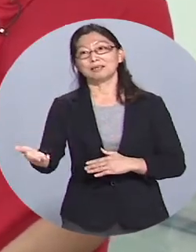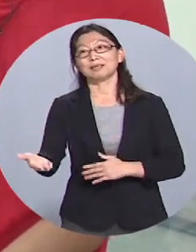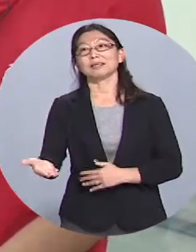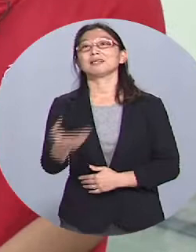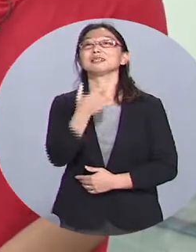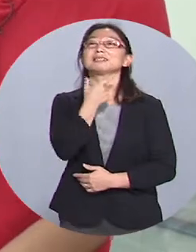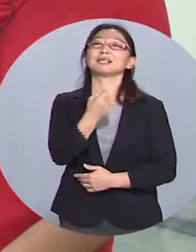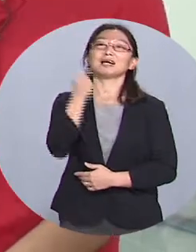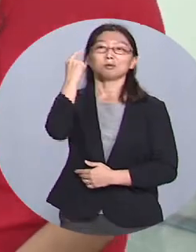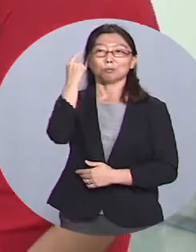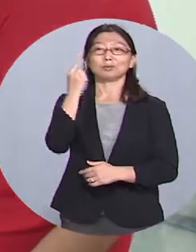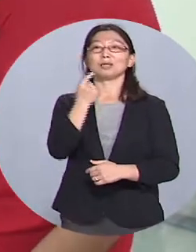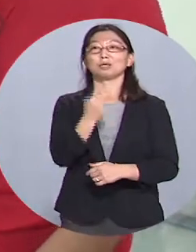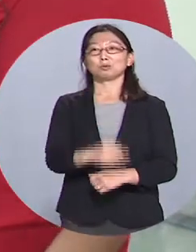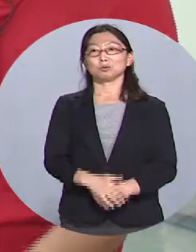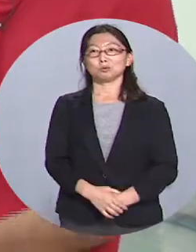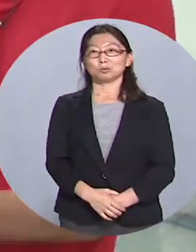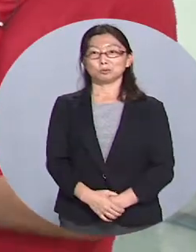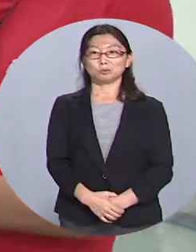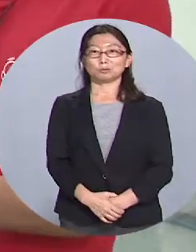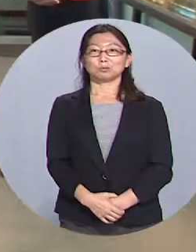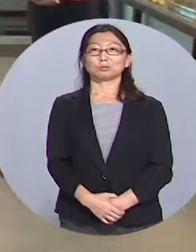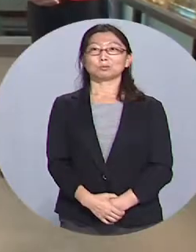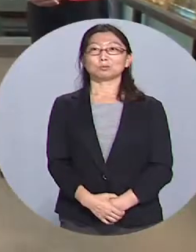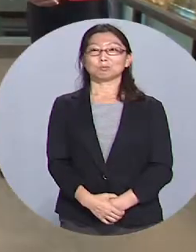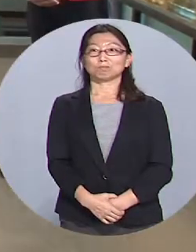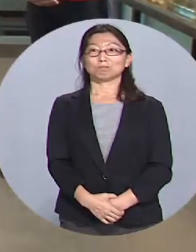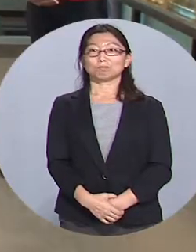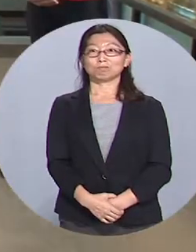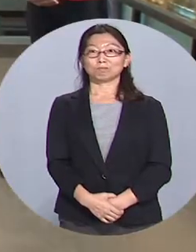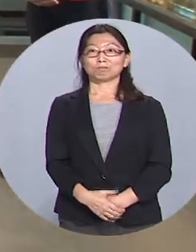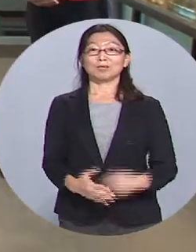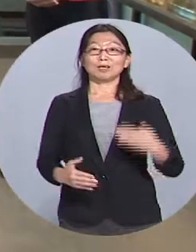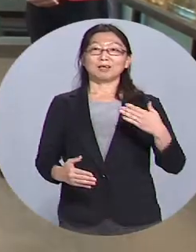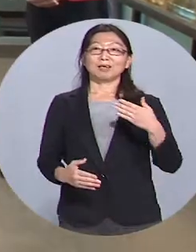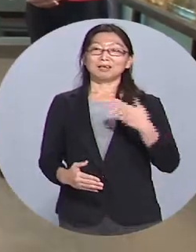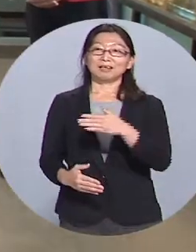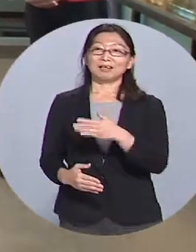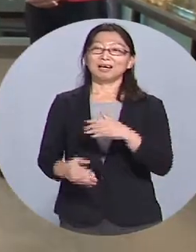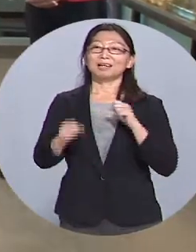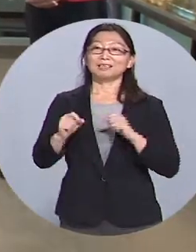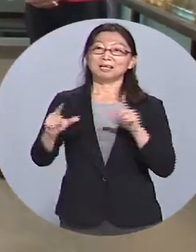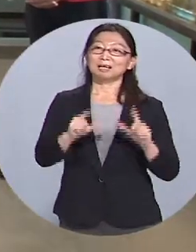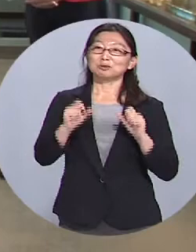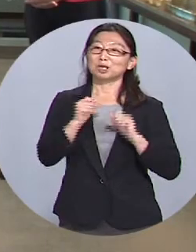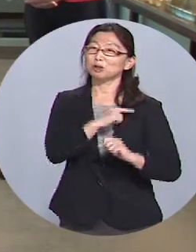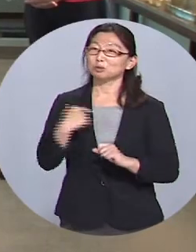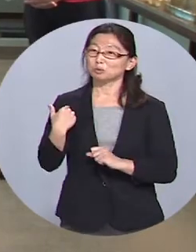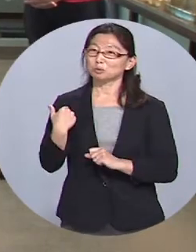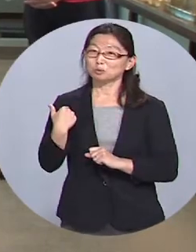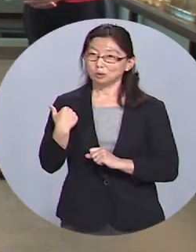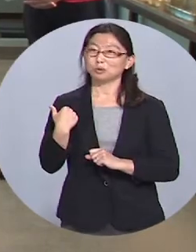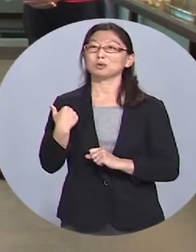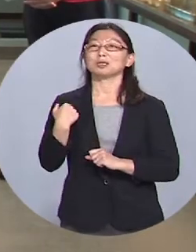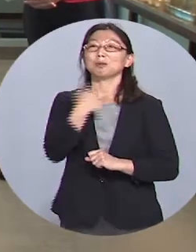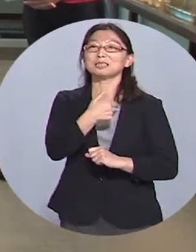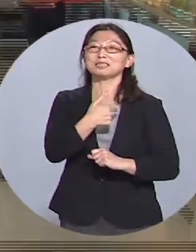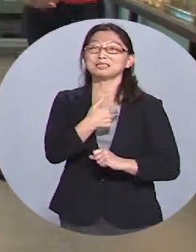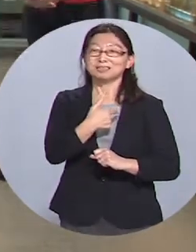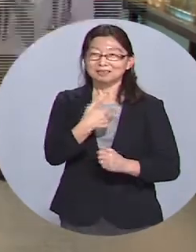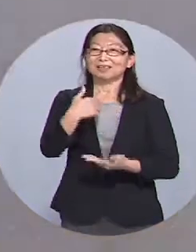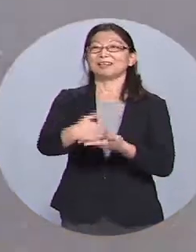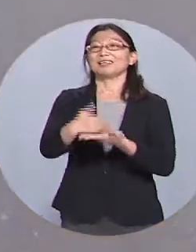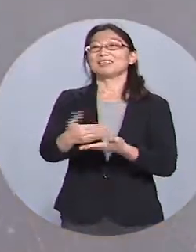番。 なるほど。 武蔵富美男の住む綺麗な川を守る熱い思いを聞かせてもらいました